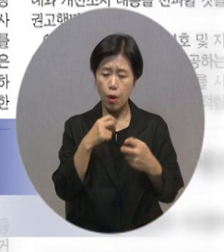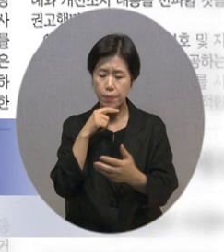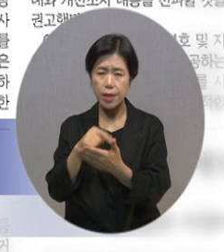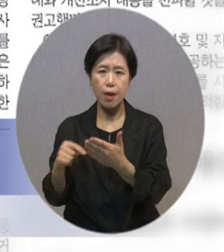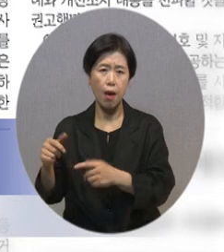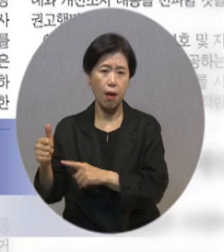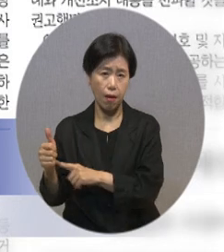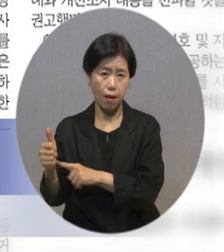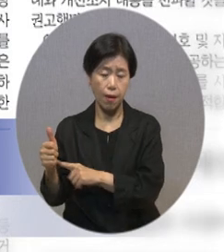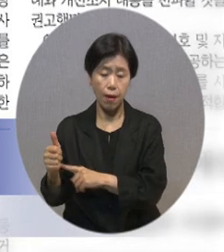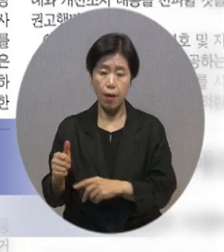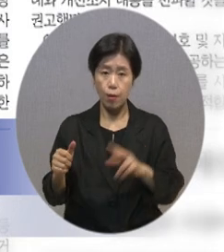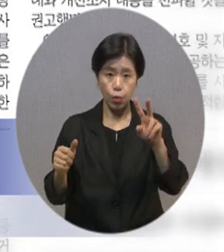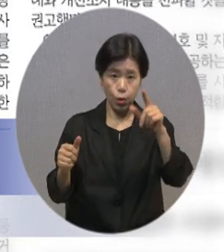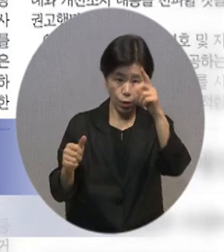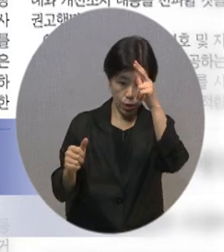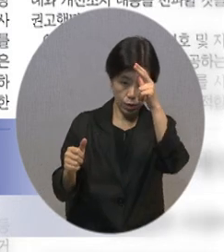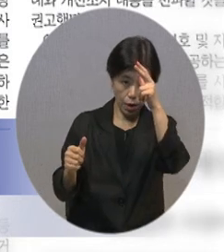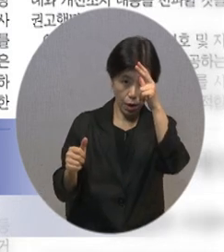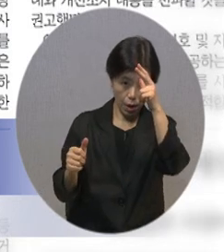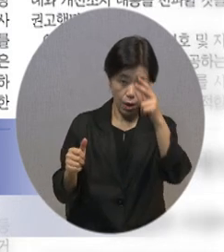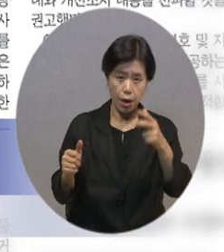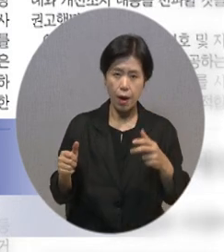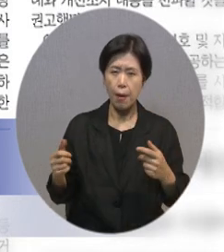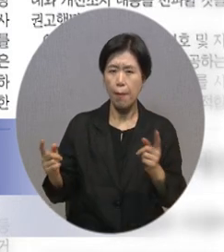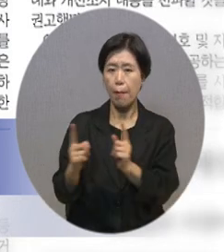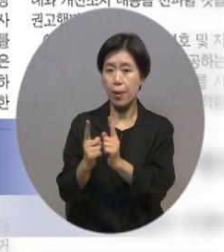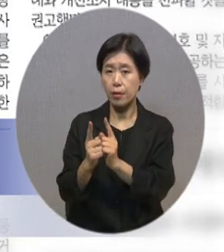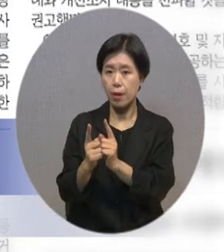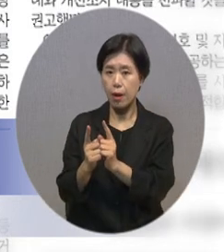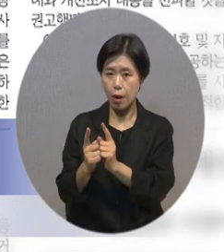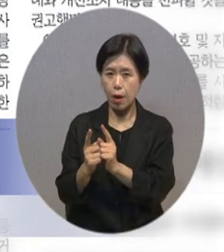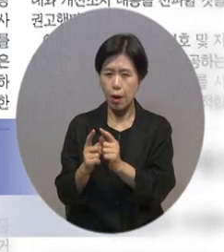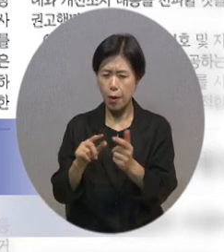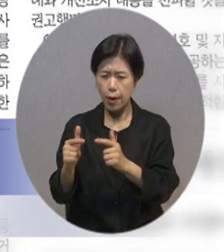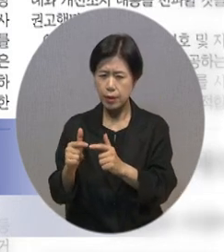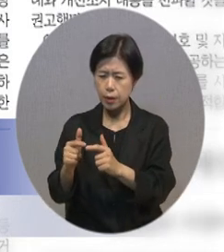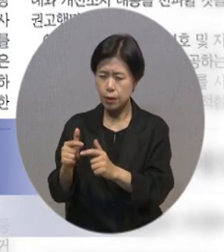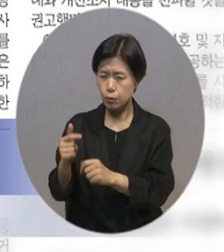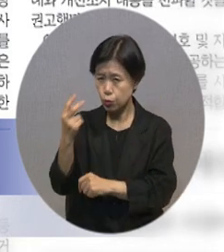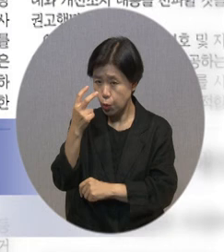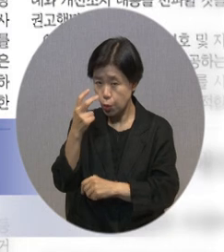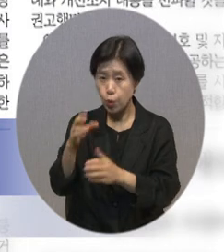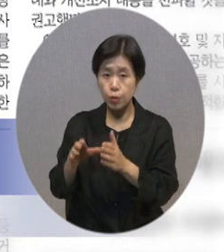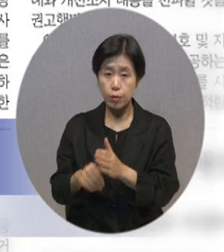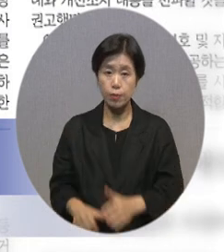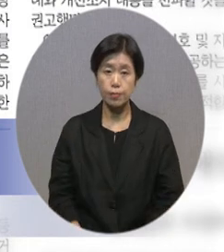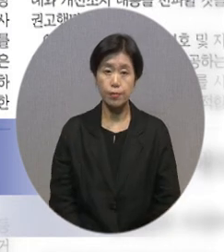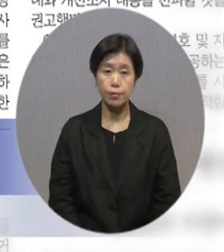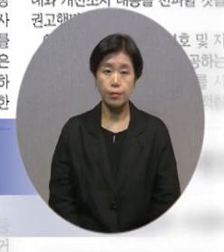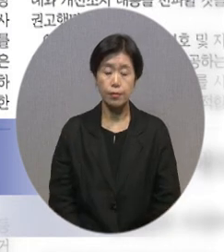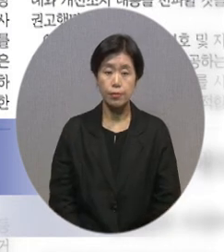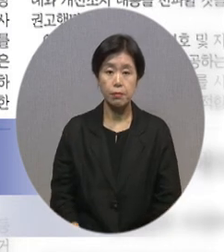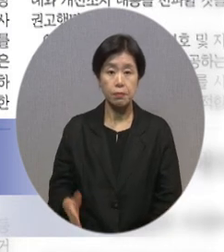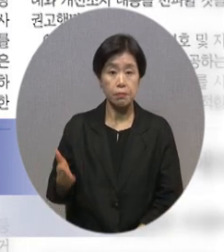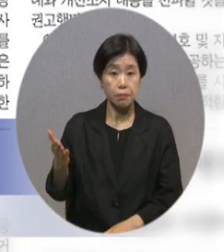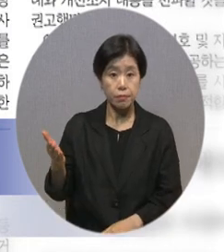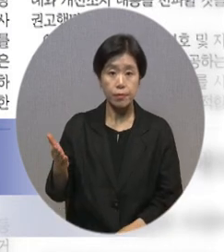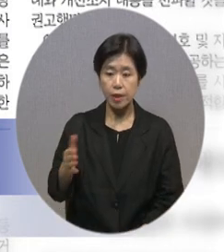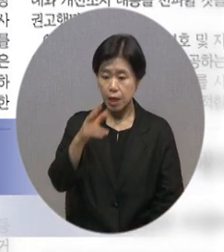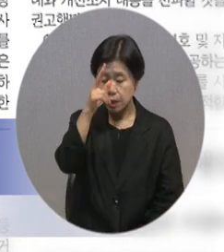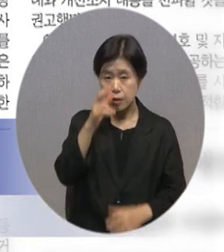모 경찰서 소속 피진정인 경찰관에게 조사받는 과정에서 정인이 교통사고